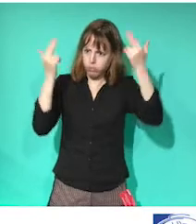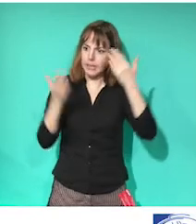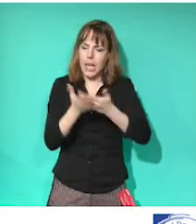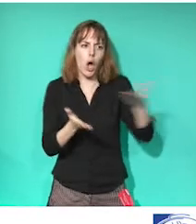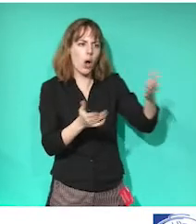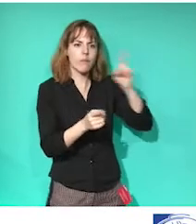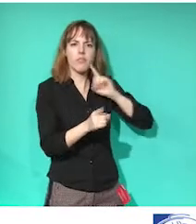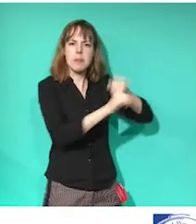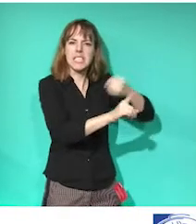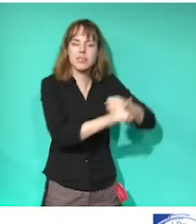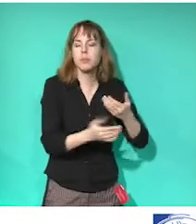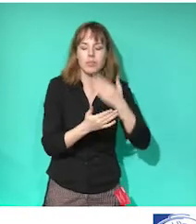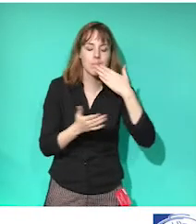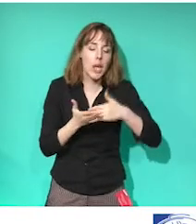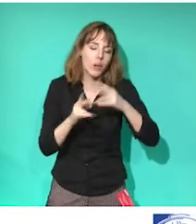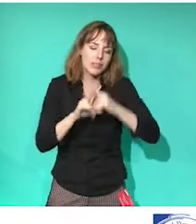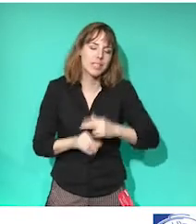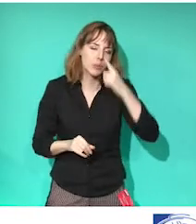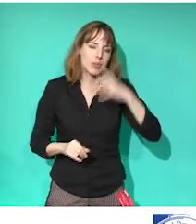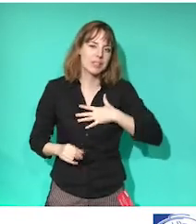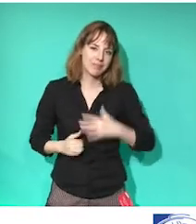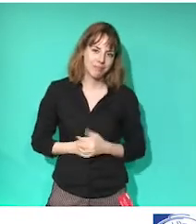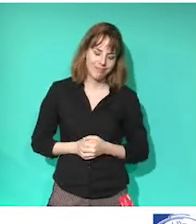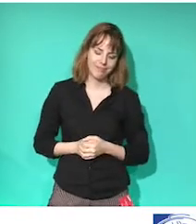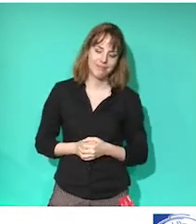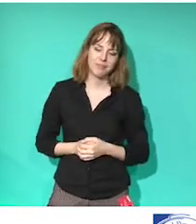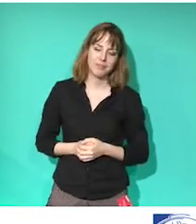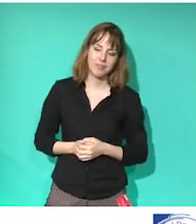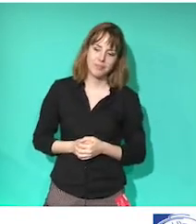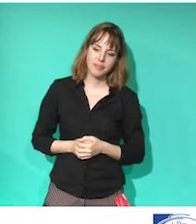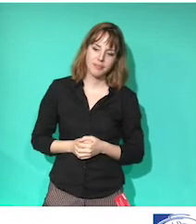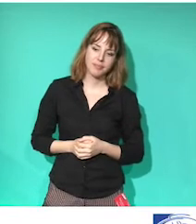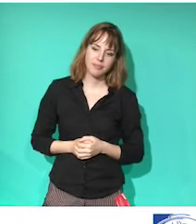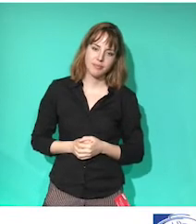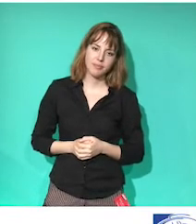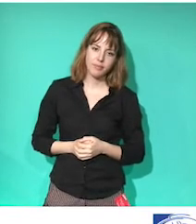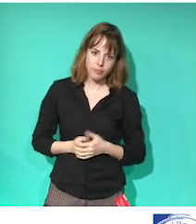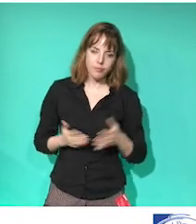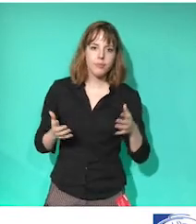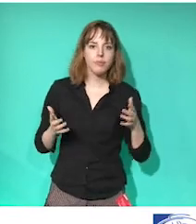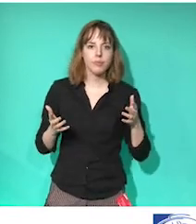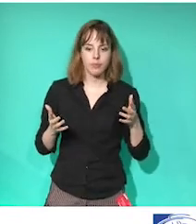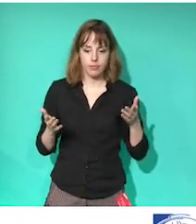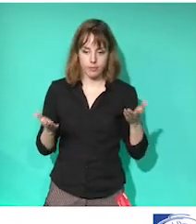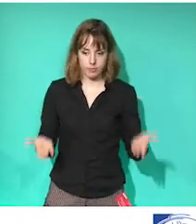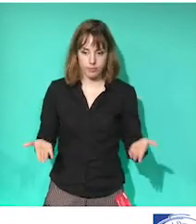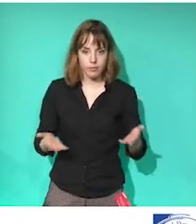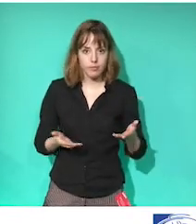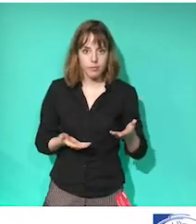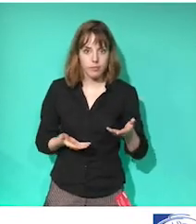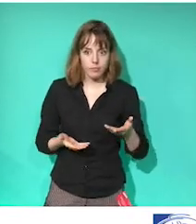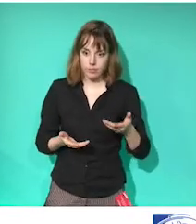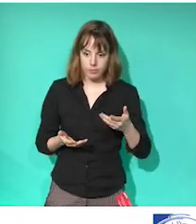Et donc, Peut-être ce discours est probablement le dernier que